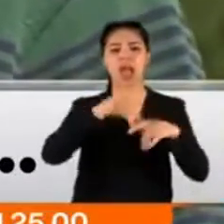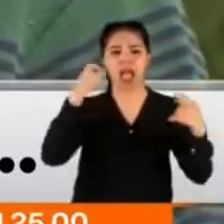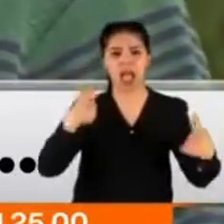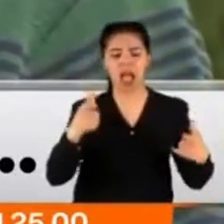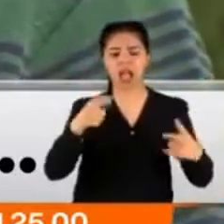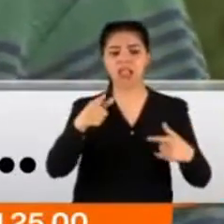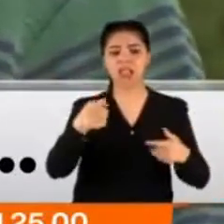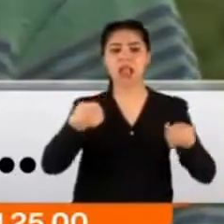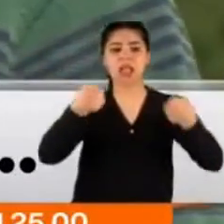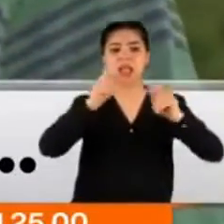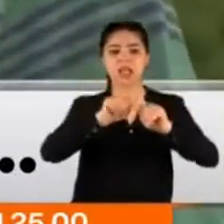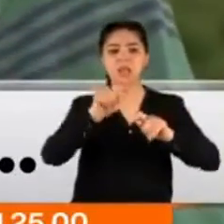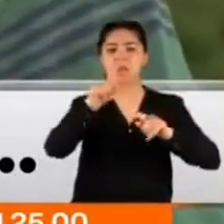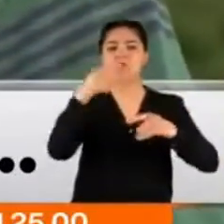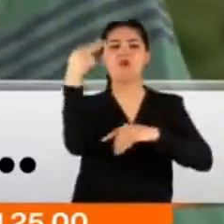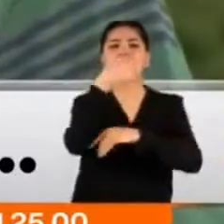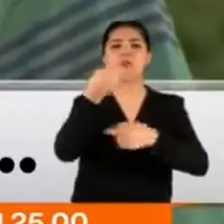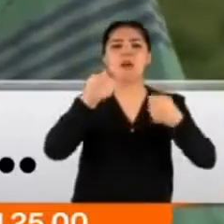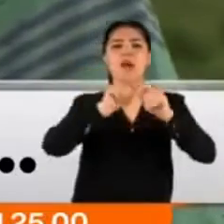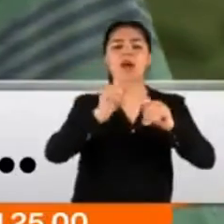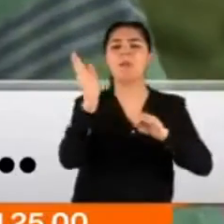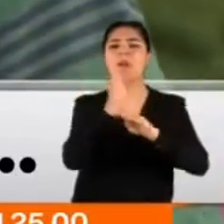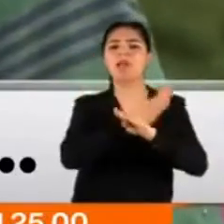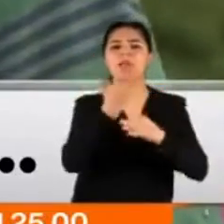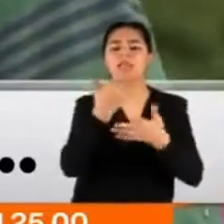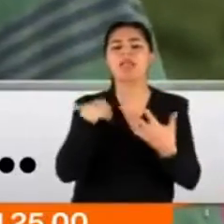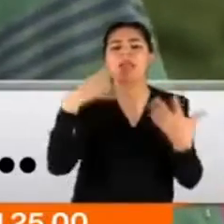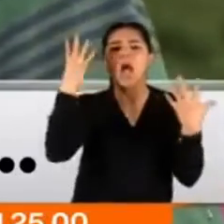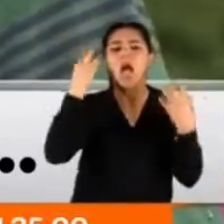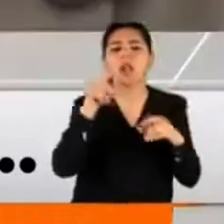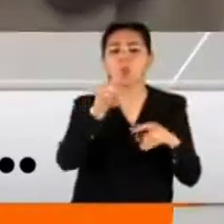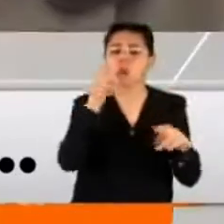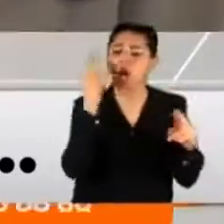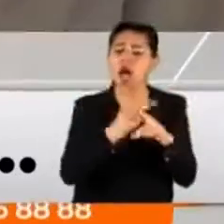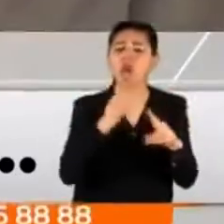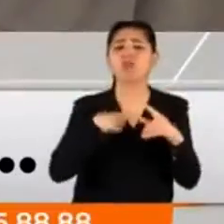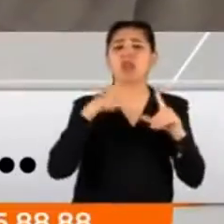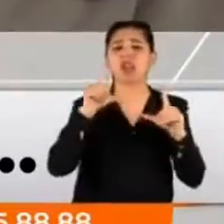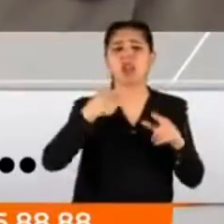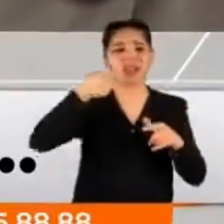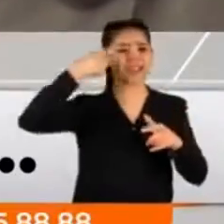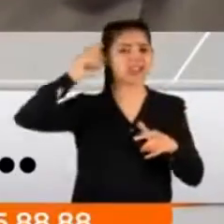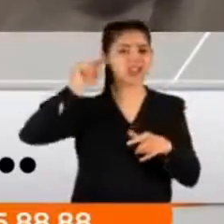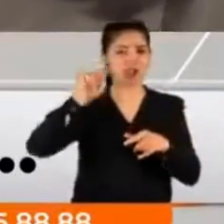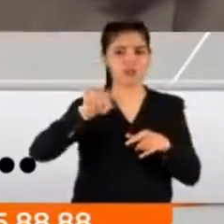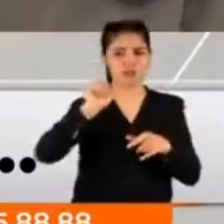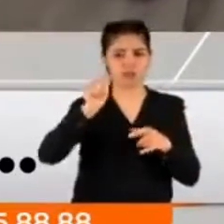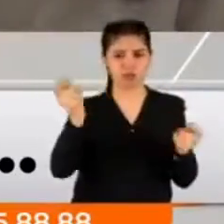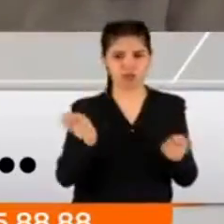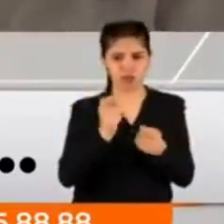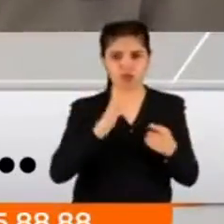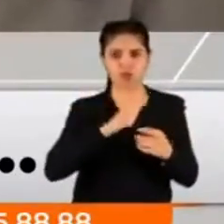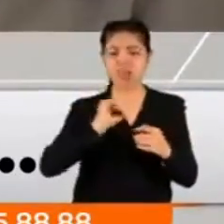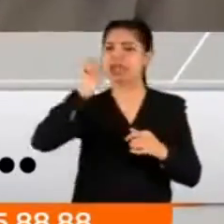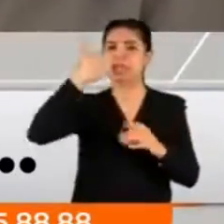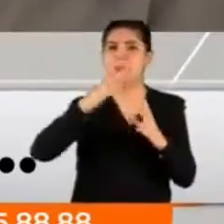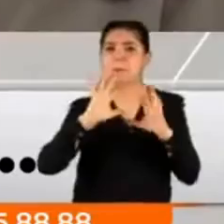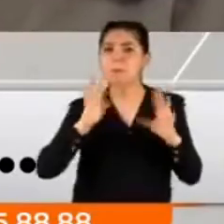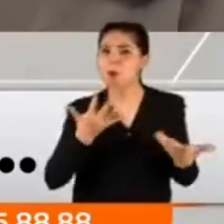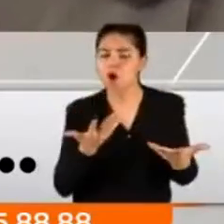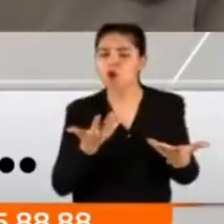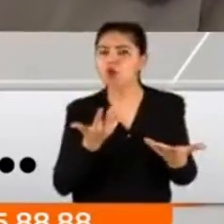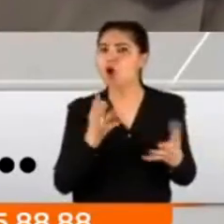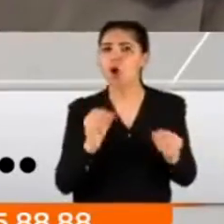kulak firmaları niye F onu anlamıyorum bu her an lazım bunlar bize cihazımın bugün çalışıyor olması yarın bozulmayacağını